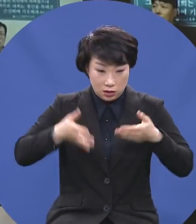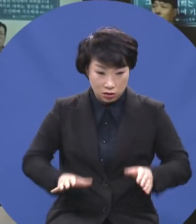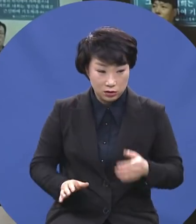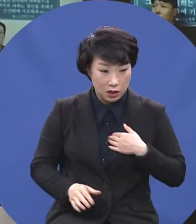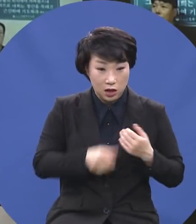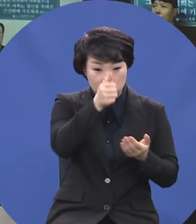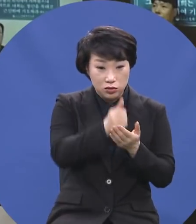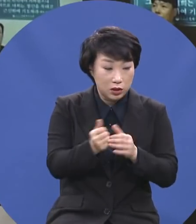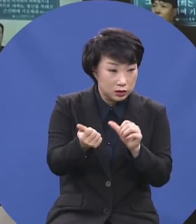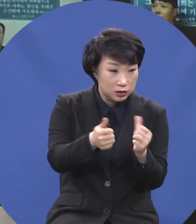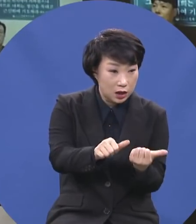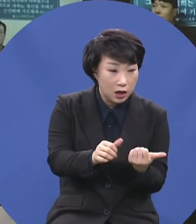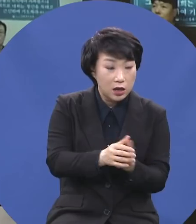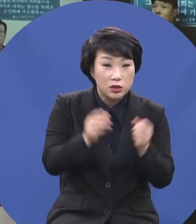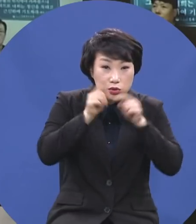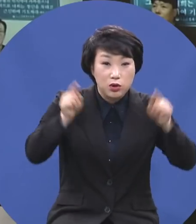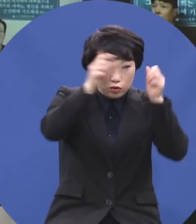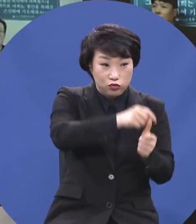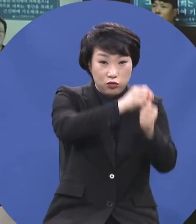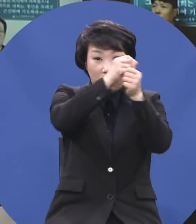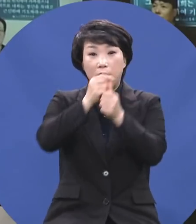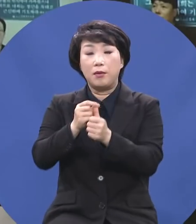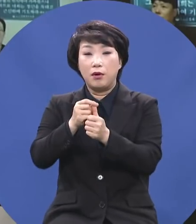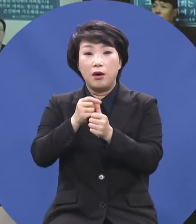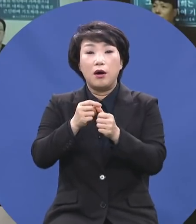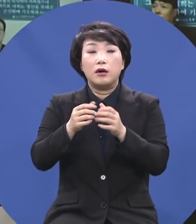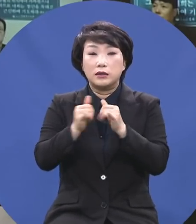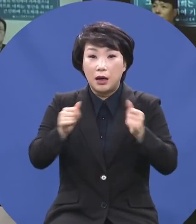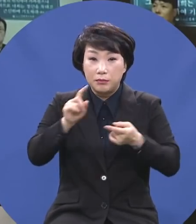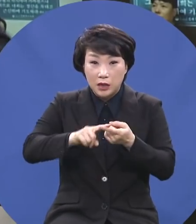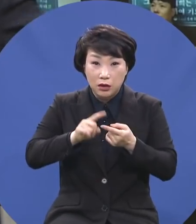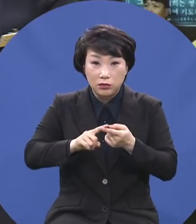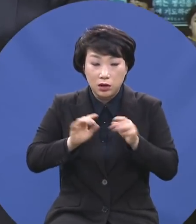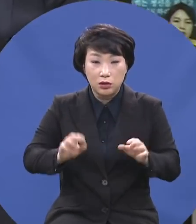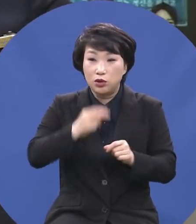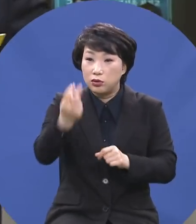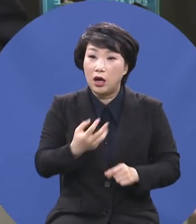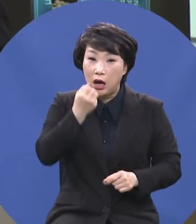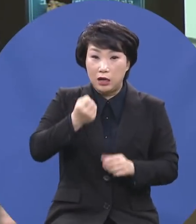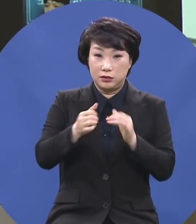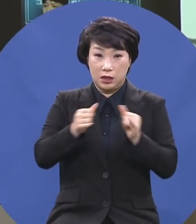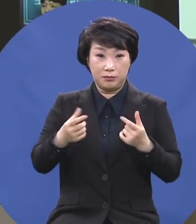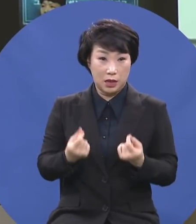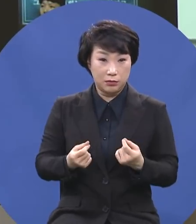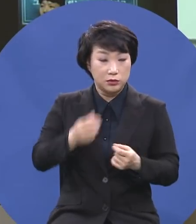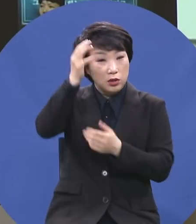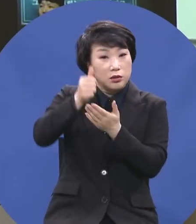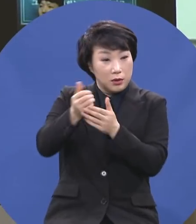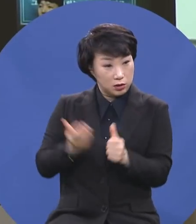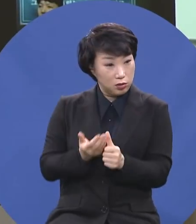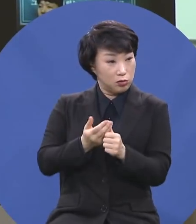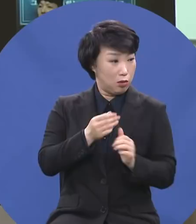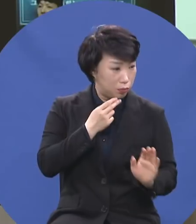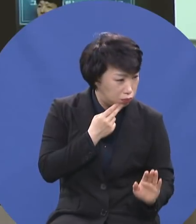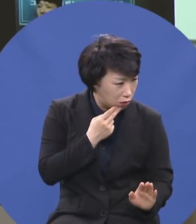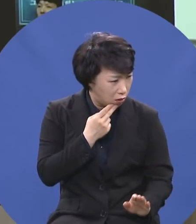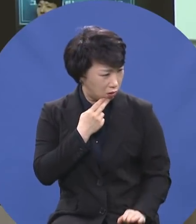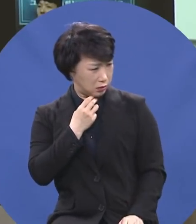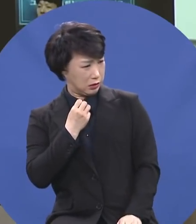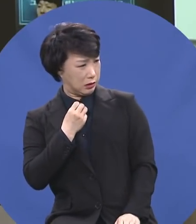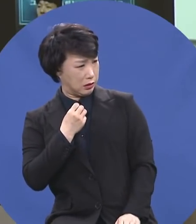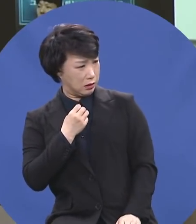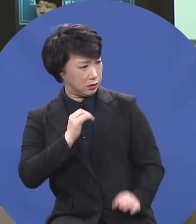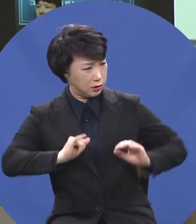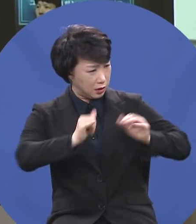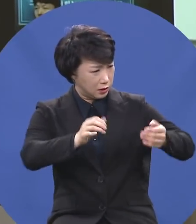사망과 지옥에서 구원받은 자다운 영생을 가진 자다운 성령으로 양육받는 것이 아니라 완전히